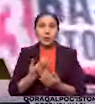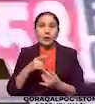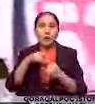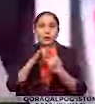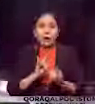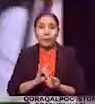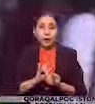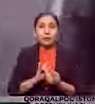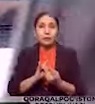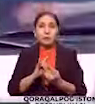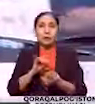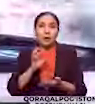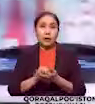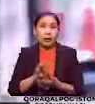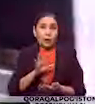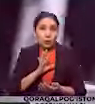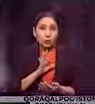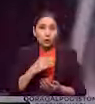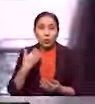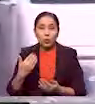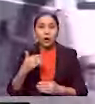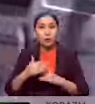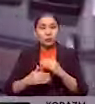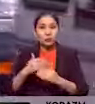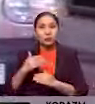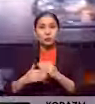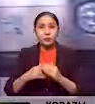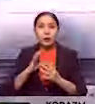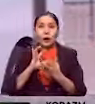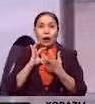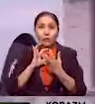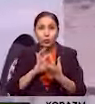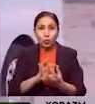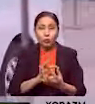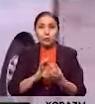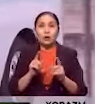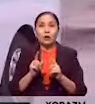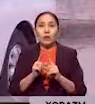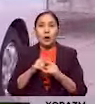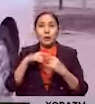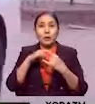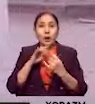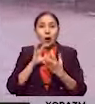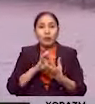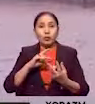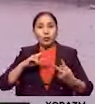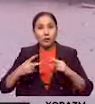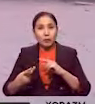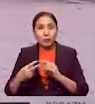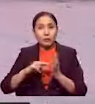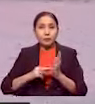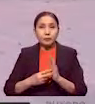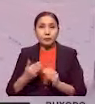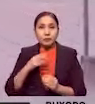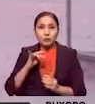rusumli avtomashinalar egallab kelgan bo'lsa, ularni bosqichma-bosqich mikroavtobus hamda avtobuslarga almashtirish rejasi belgilangan. Ayni